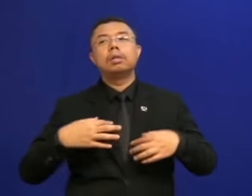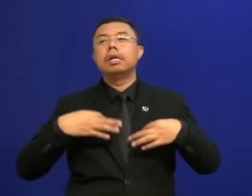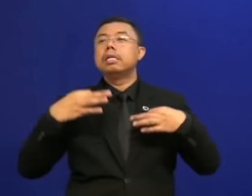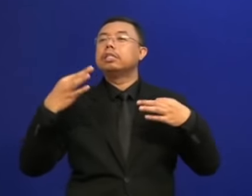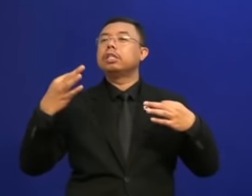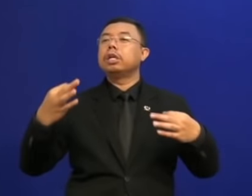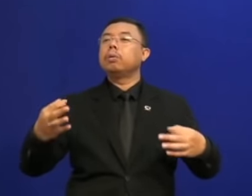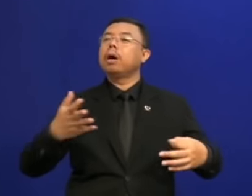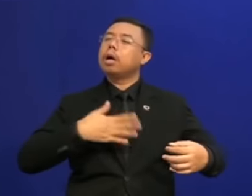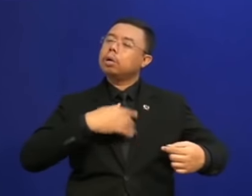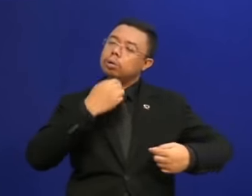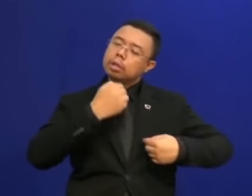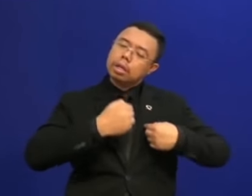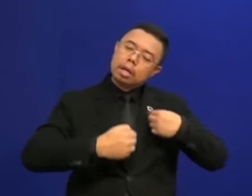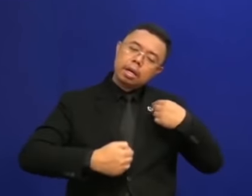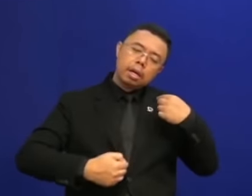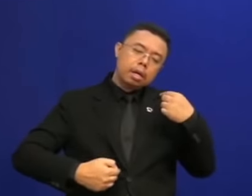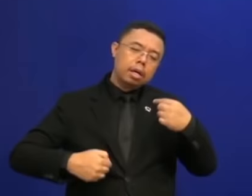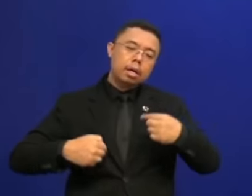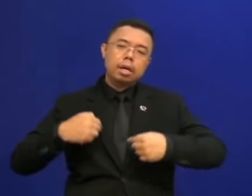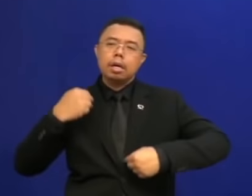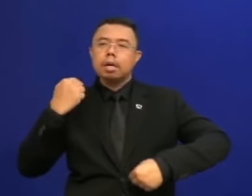Kala jiwaku